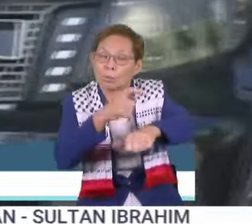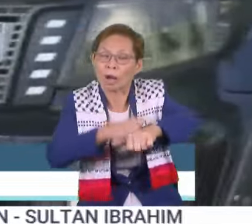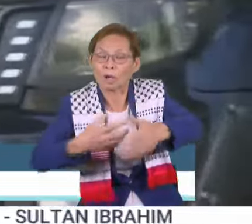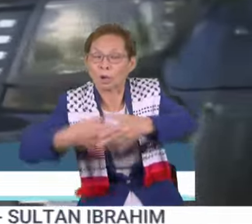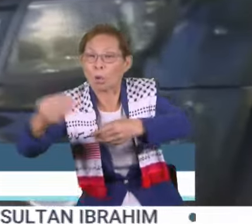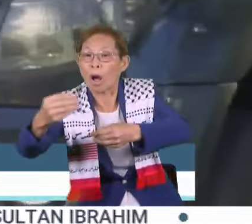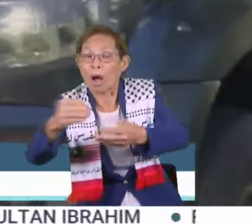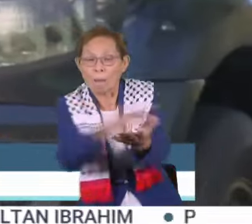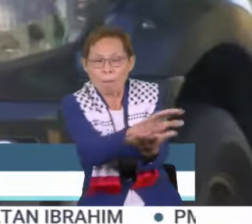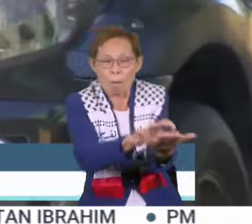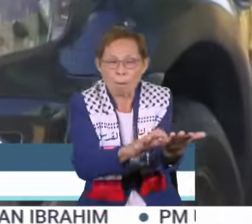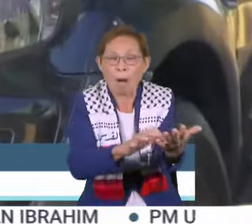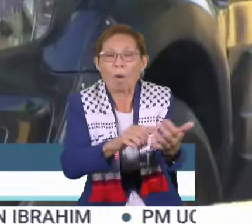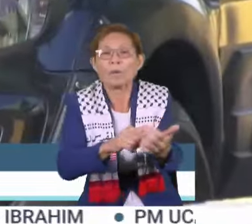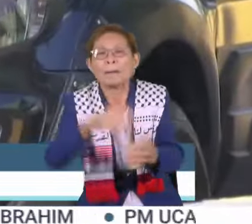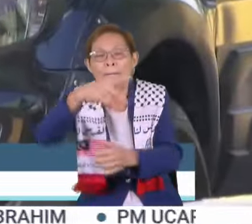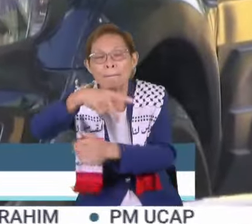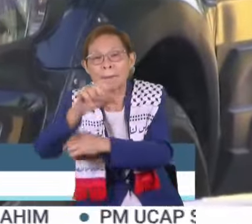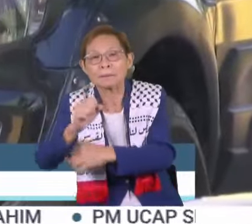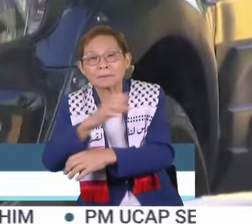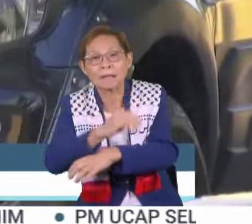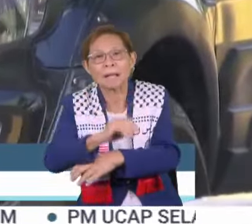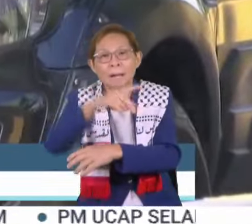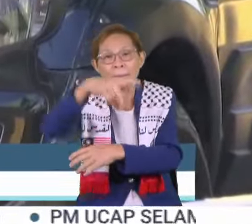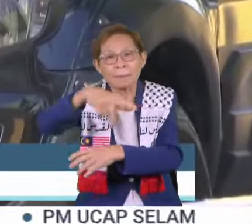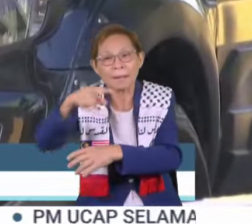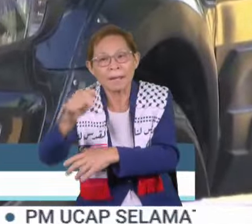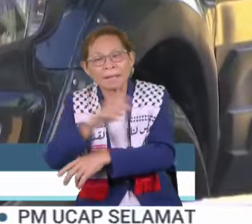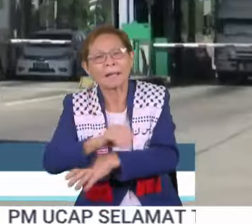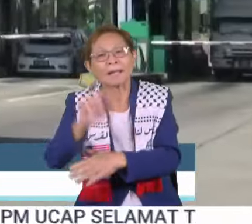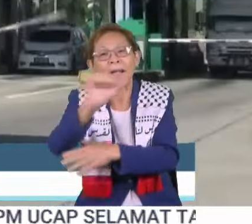oleh PLAS dengan TTA dan aplikasi